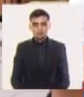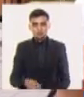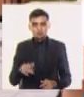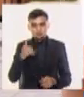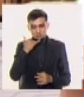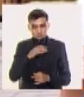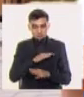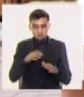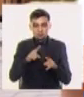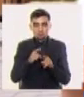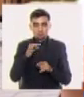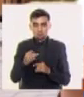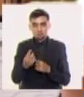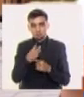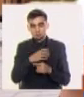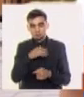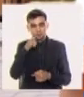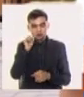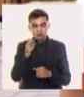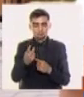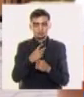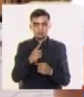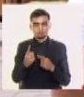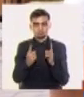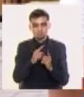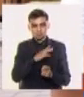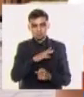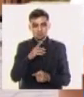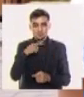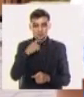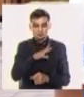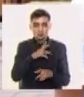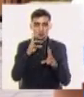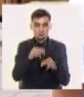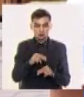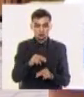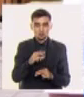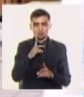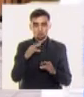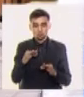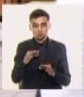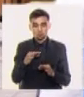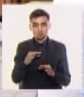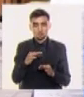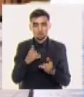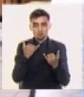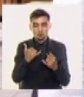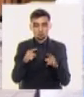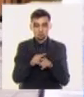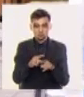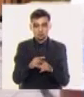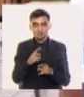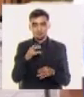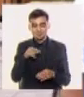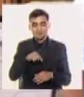поднимали трубку. Выходили, вчера выходила, говорили обещания, но и сегодня на